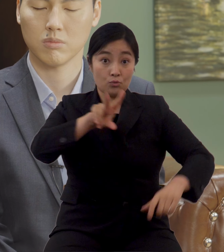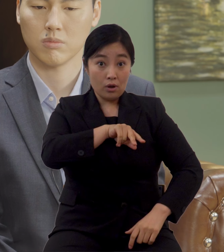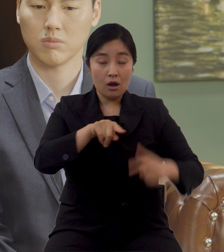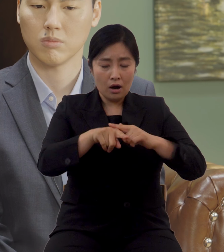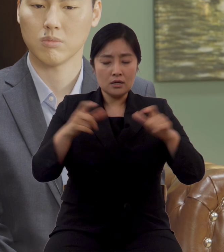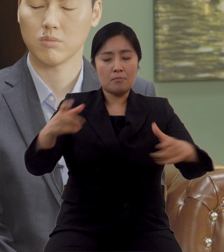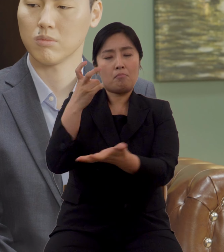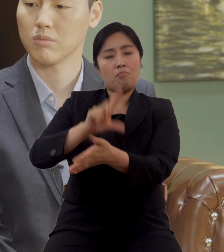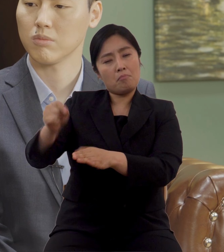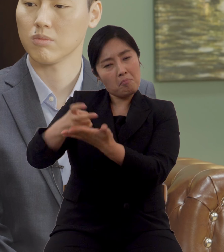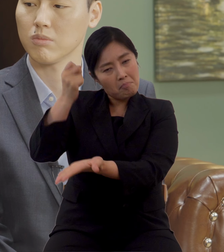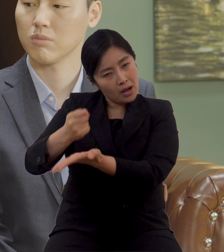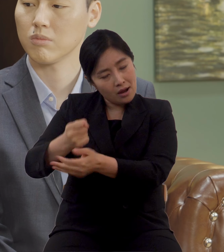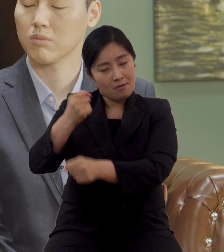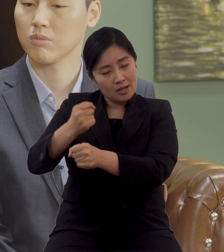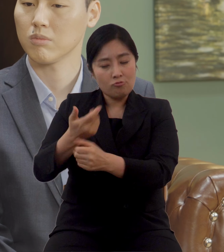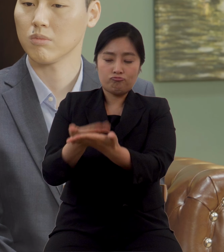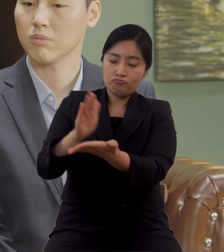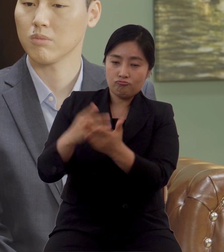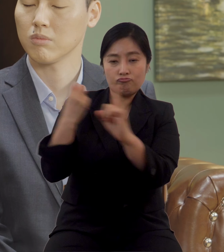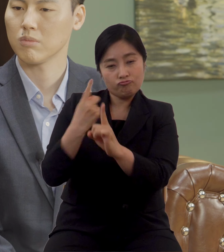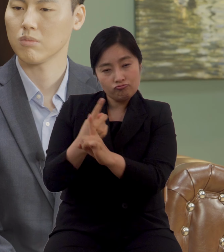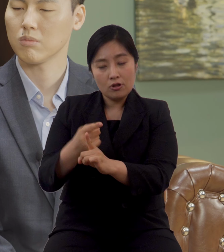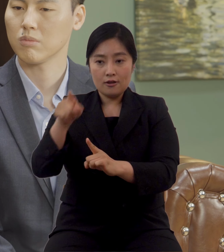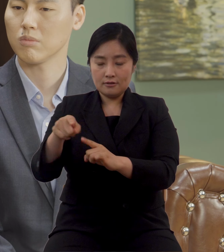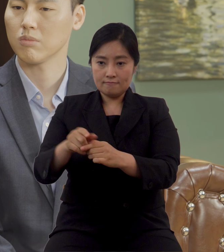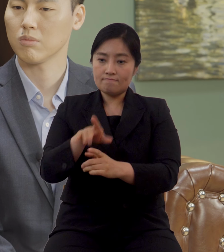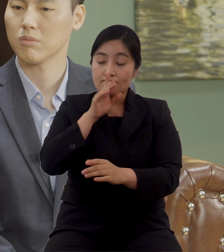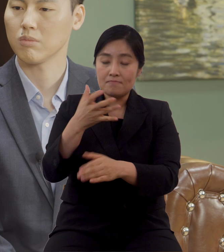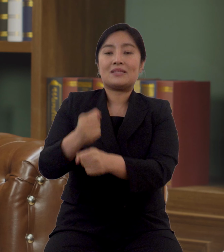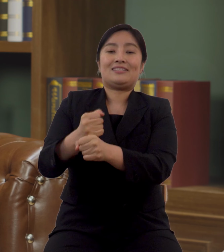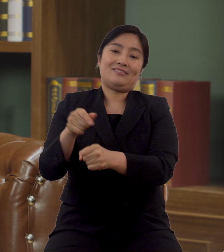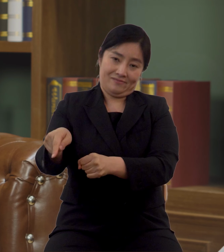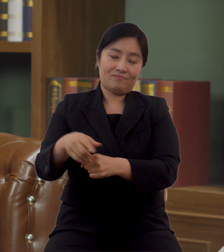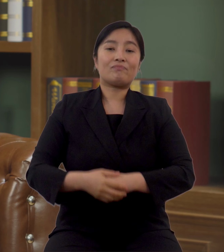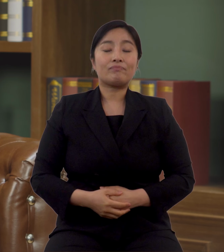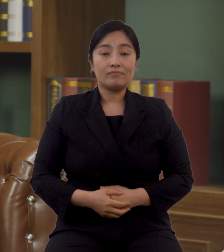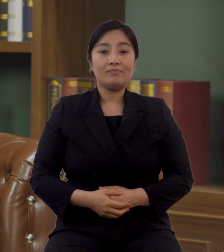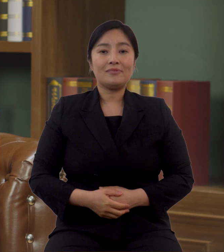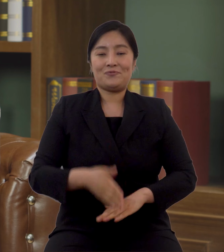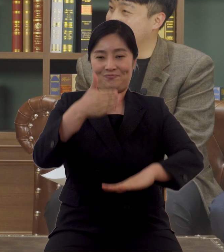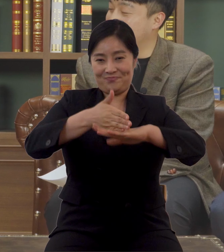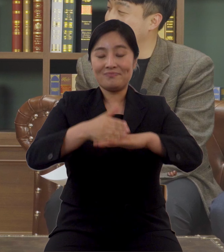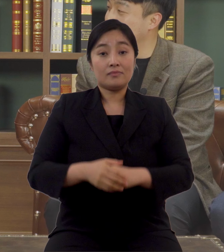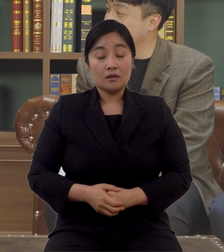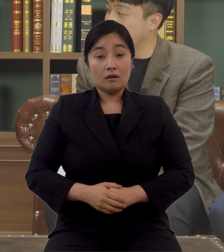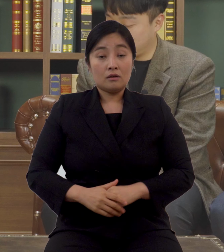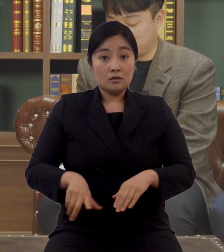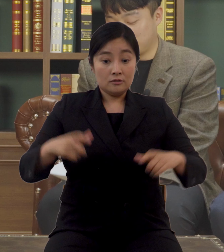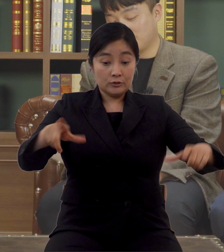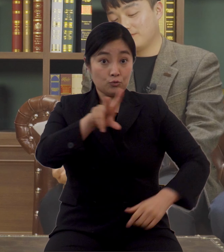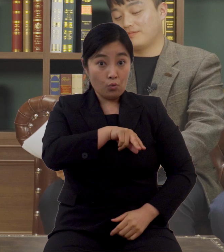조례를 만들거나 또 그것을 수정하는, 또 그것을 자치입법이라고 합니다. 네, 고맙습니다.